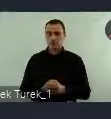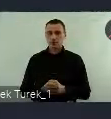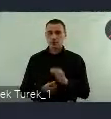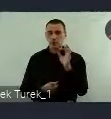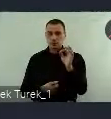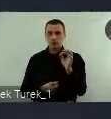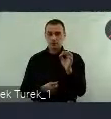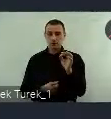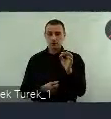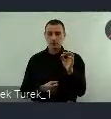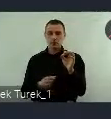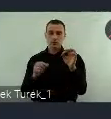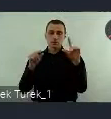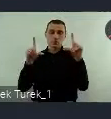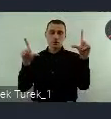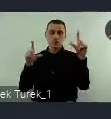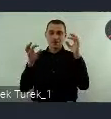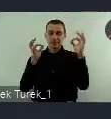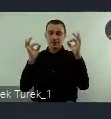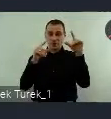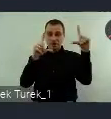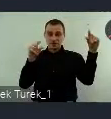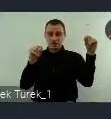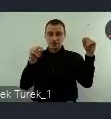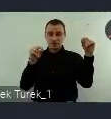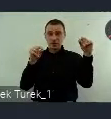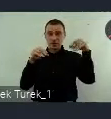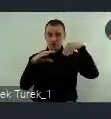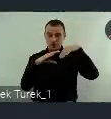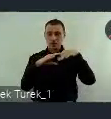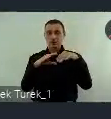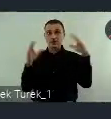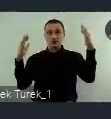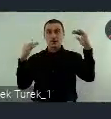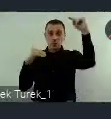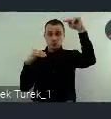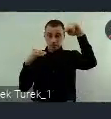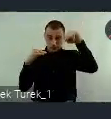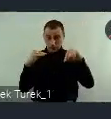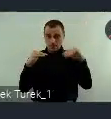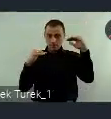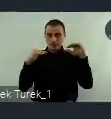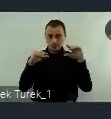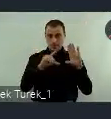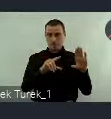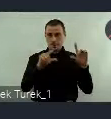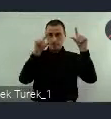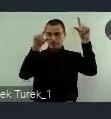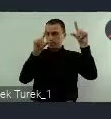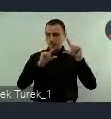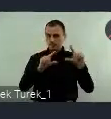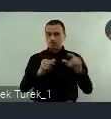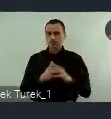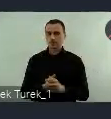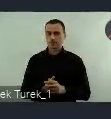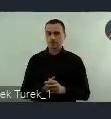wysoko umieszczone i nie wypukłe te są akurat wklęsłe ale znowu umieszczone za wysoko bardzo ładne niewypukły no jak